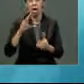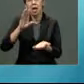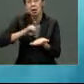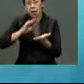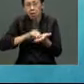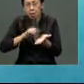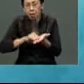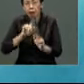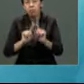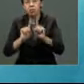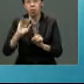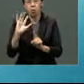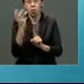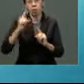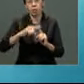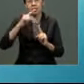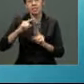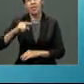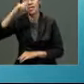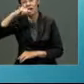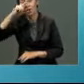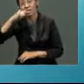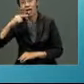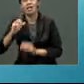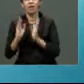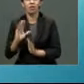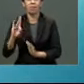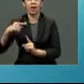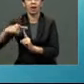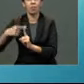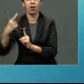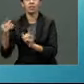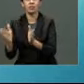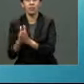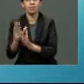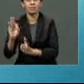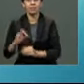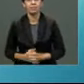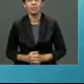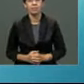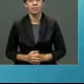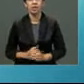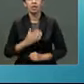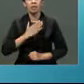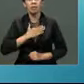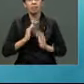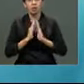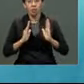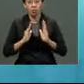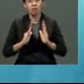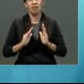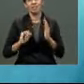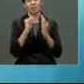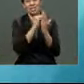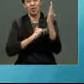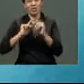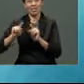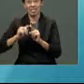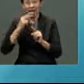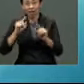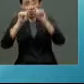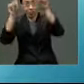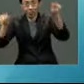ว่าของเราที่เข้ามามี8รายแล้วบวกรวมวันนี้อีก1เท่านั้นเองขอบคุณจังหวัดซ้ายมือที่อยู่ในกล่องต